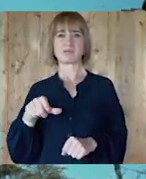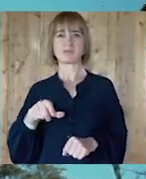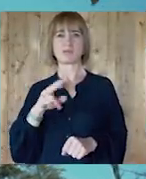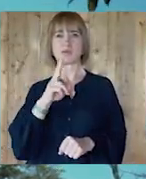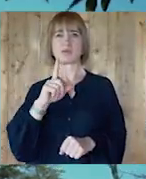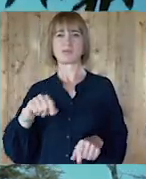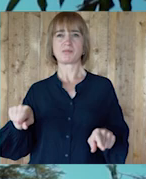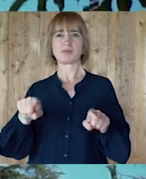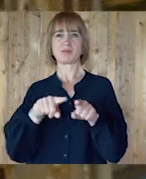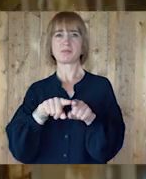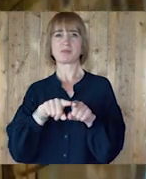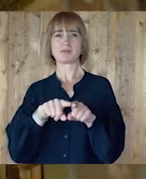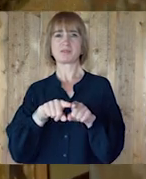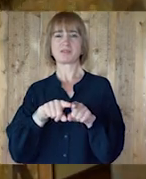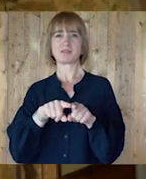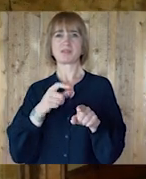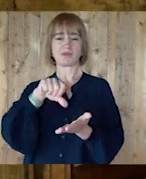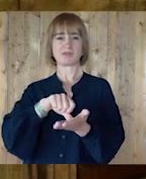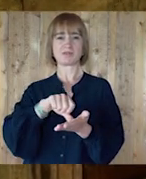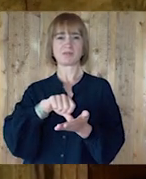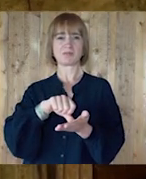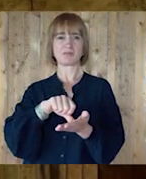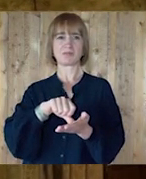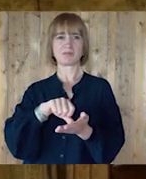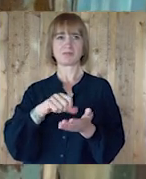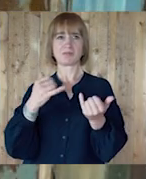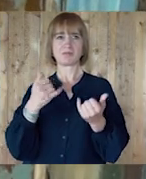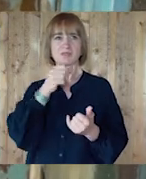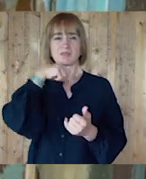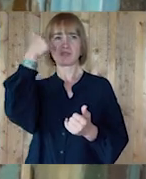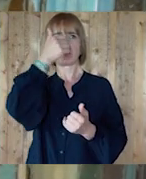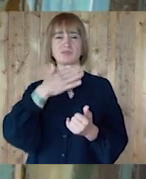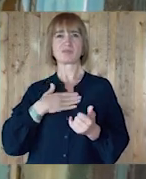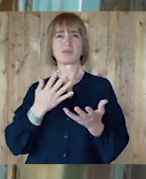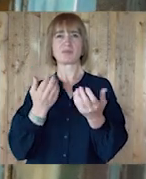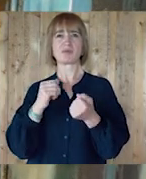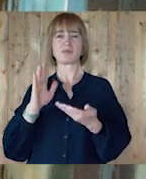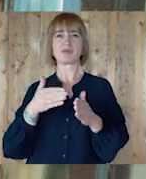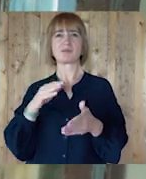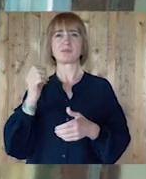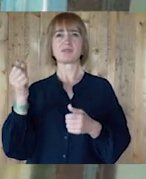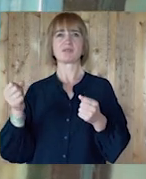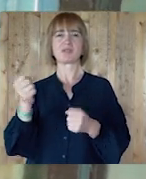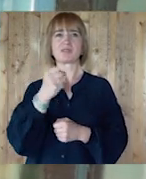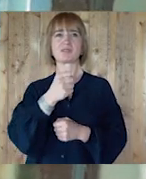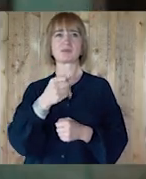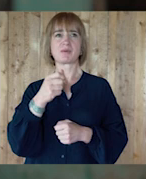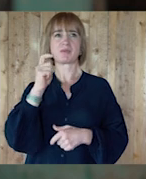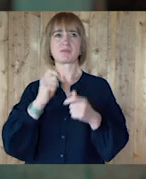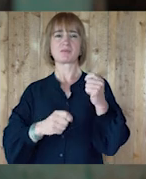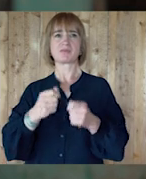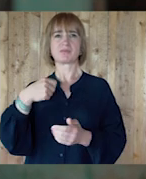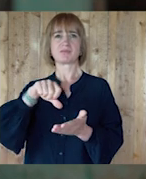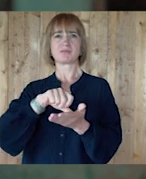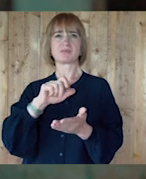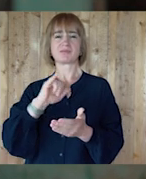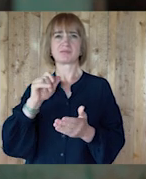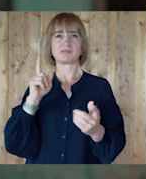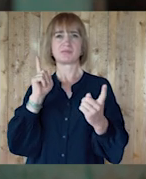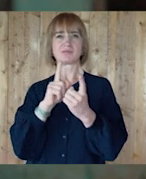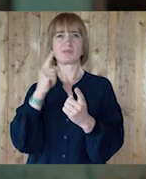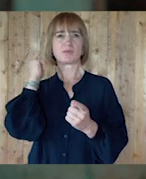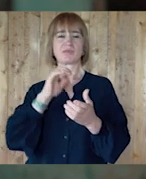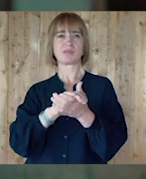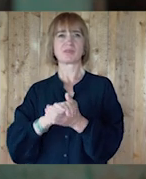ასეთი წარმატებით დაიწყეთ და წარმატებით ხორციელდება. Წელს ჩვენ მივიღეთ ბათუმის დასაქმების ფორუმში მონაწილეობა, სადაც